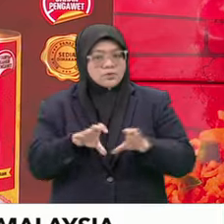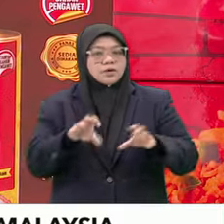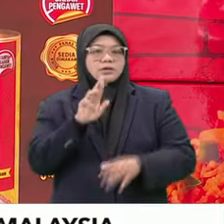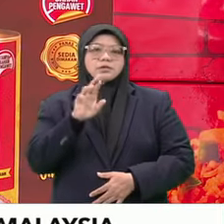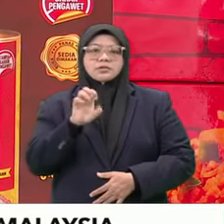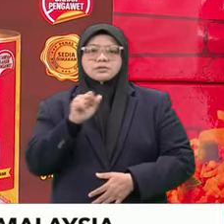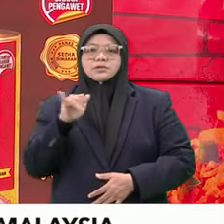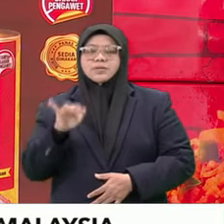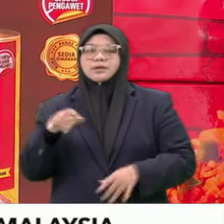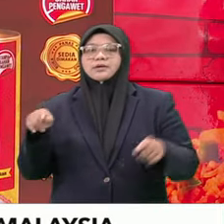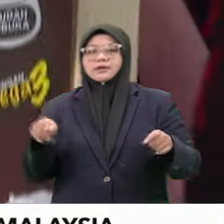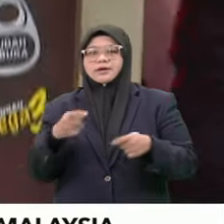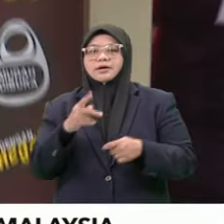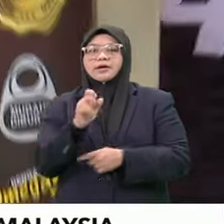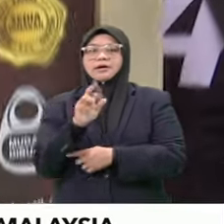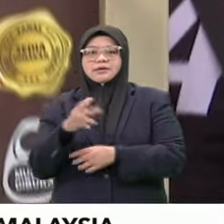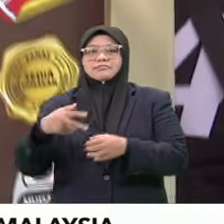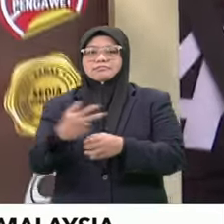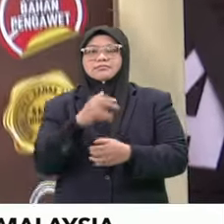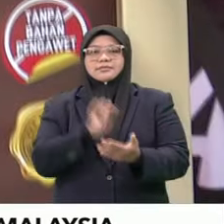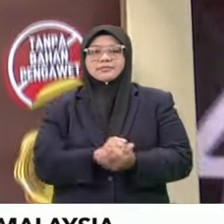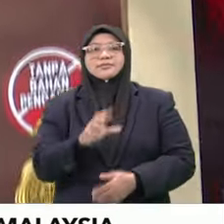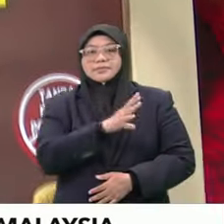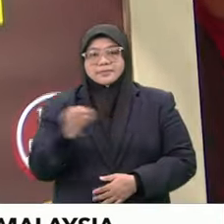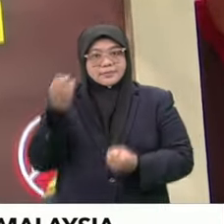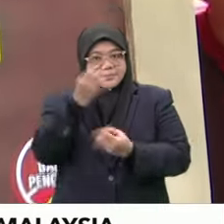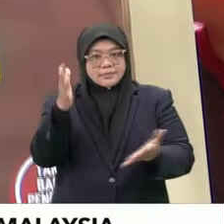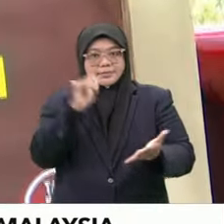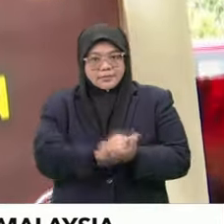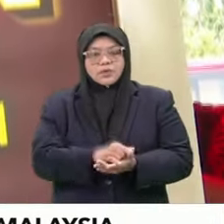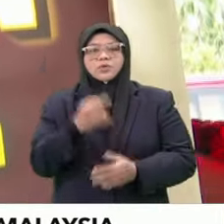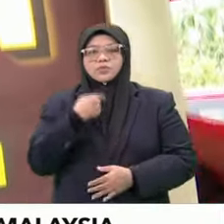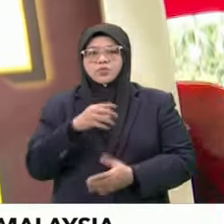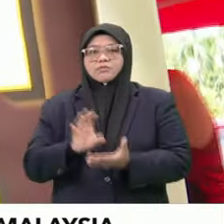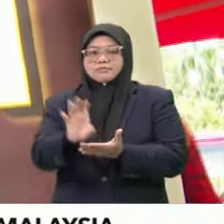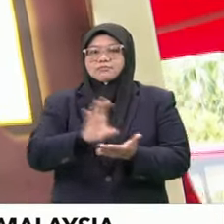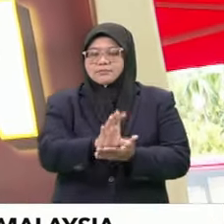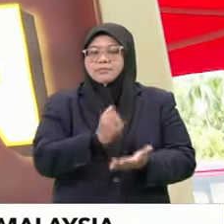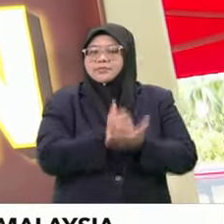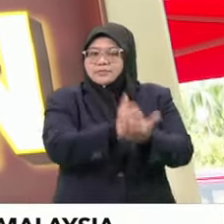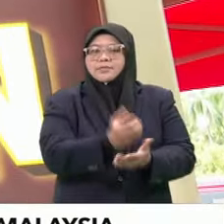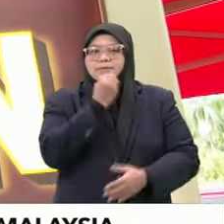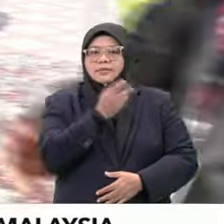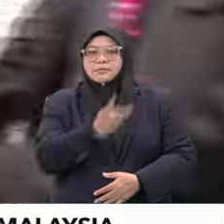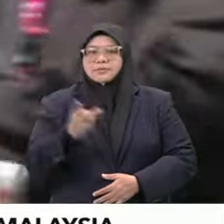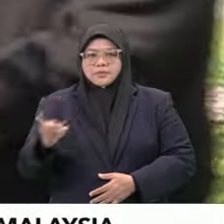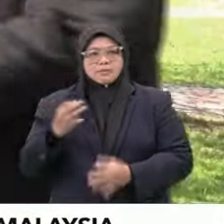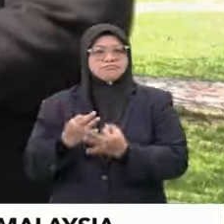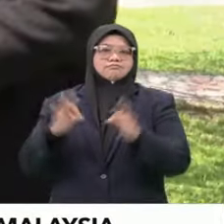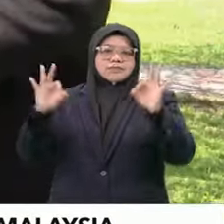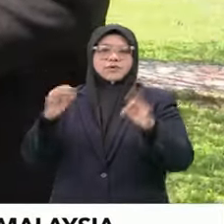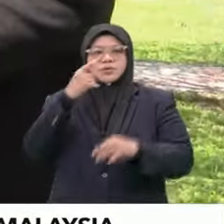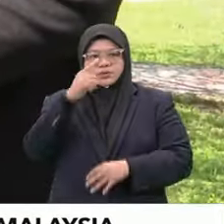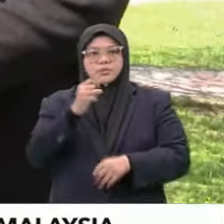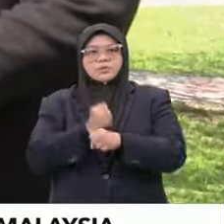resepi kari sardin dalam tin. Beliau berkata demikian selepas sesi pengagihan pek makanan dan produk Adabi percuma